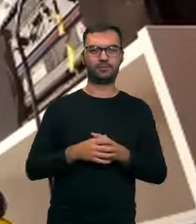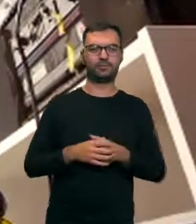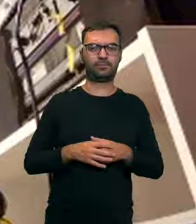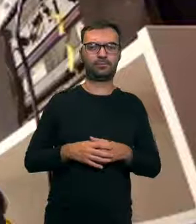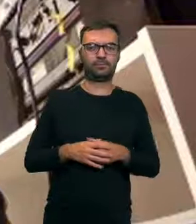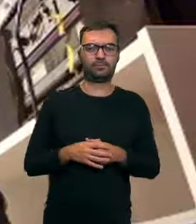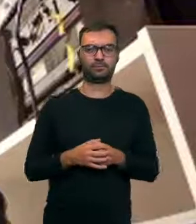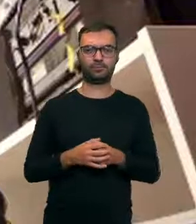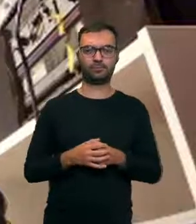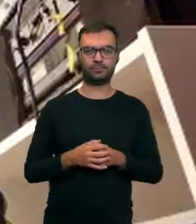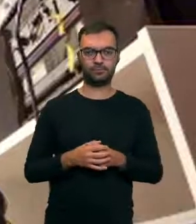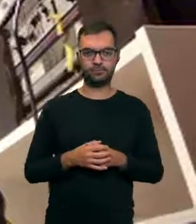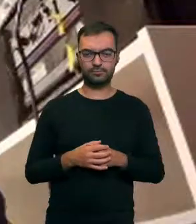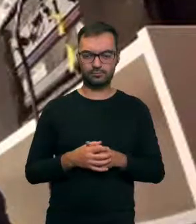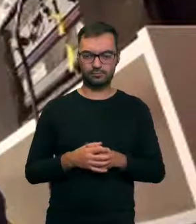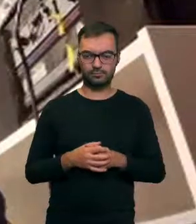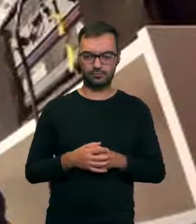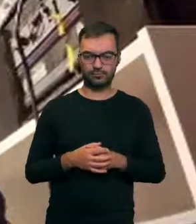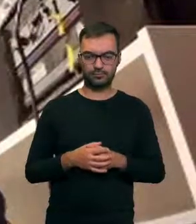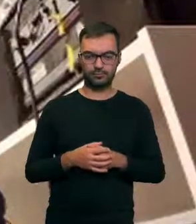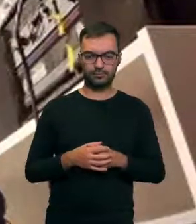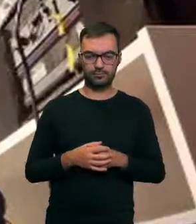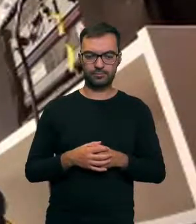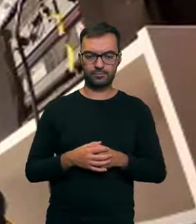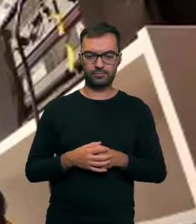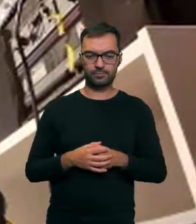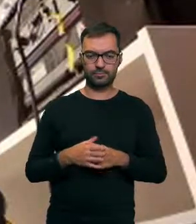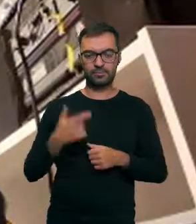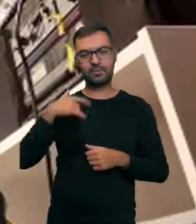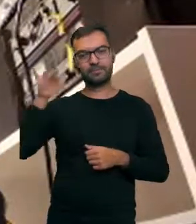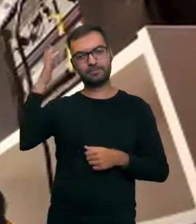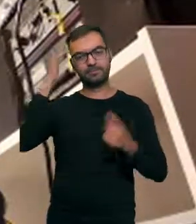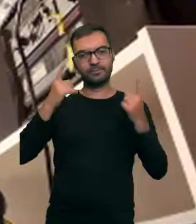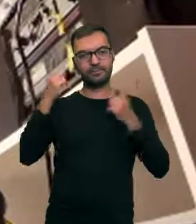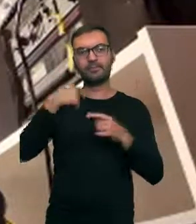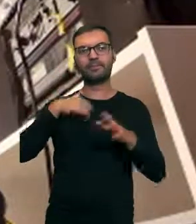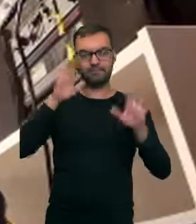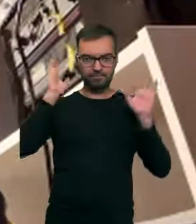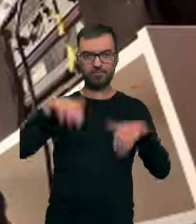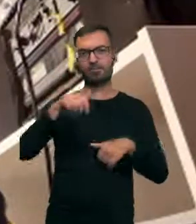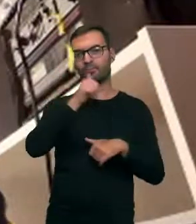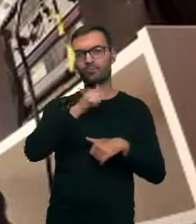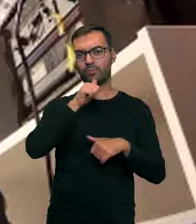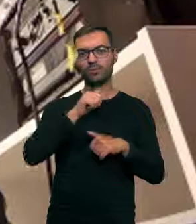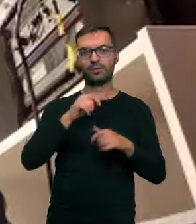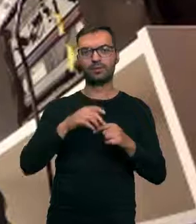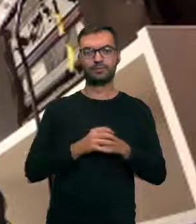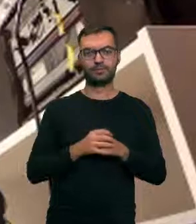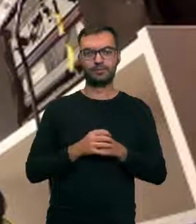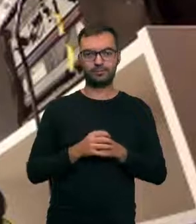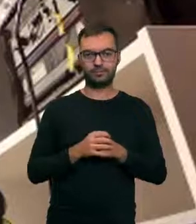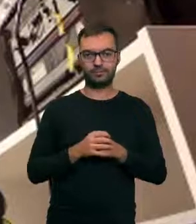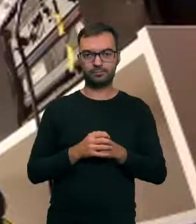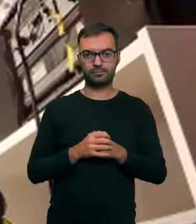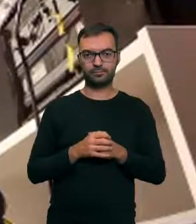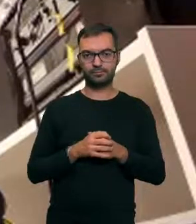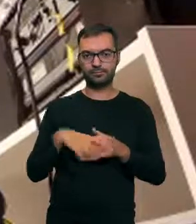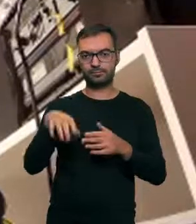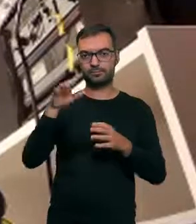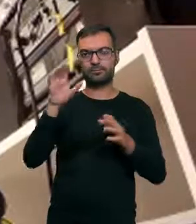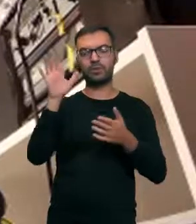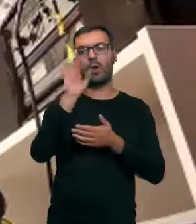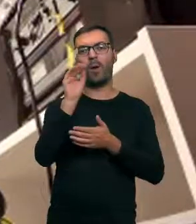śledztwie. No i pomyślałem sobie, że podejmę taką próbę odtworzenia, opisania